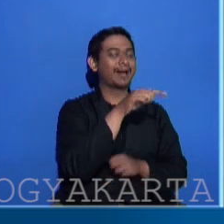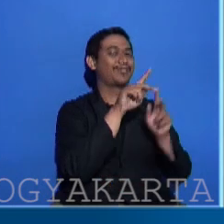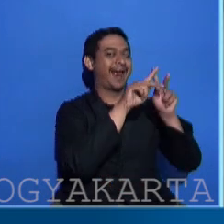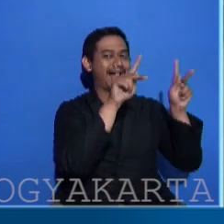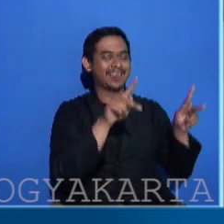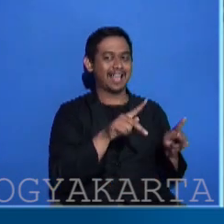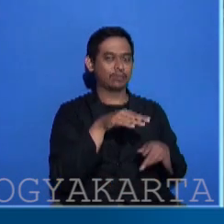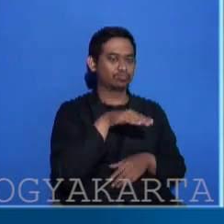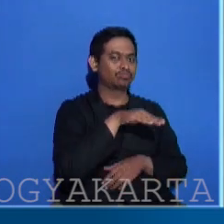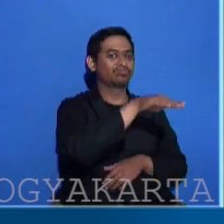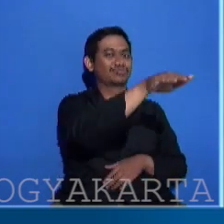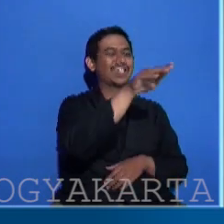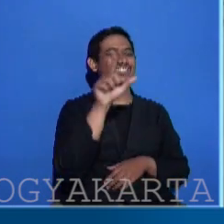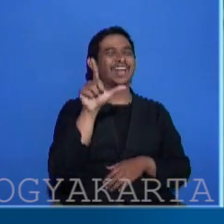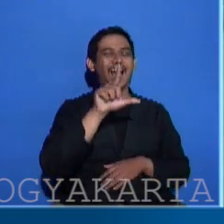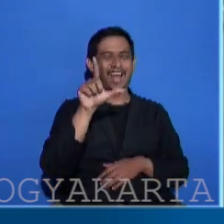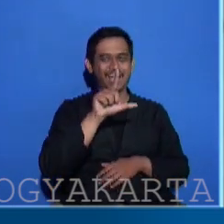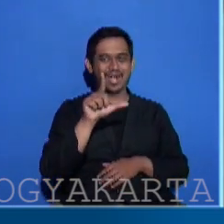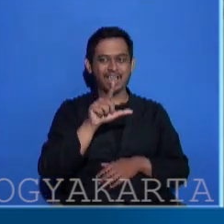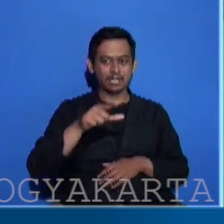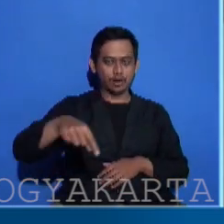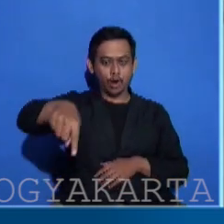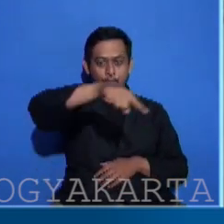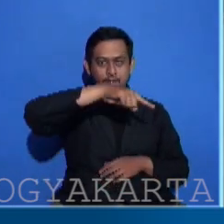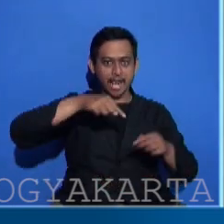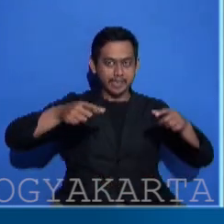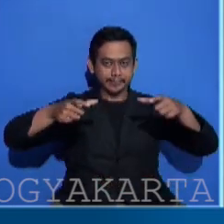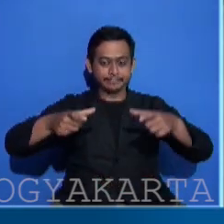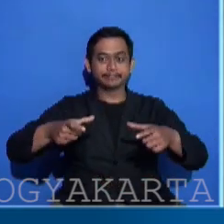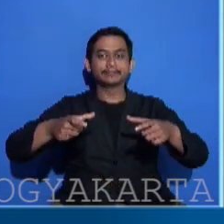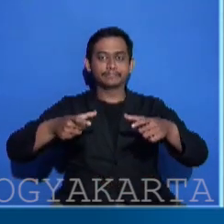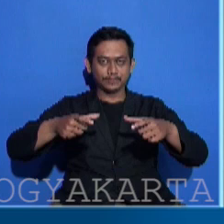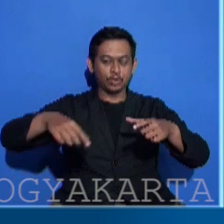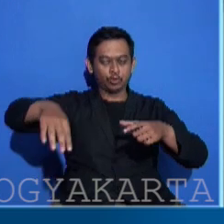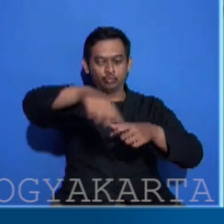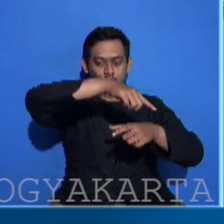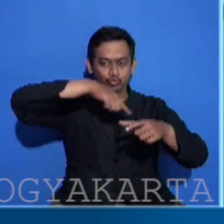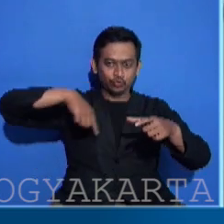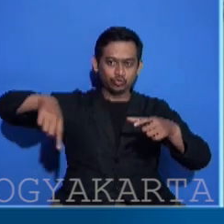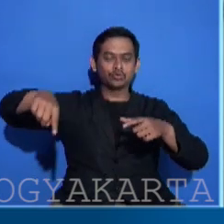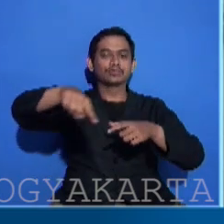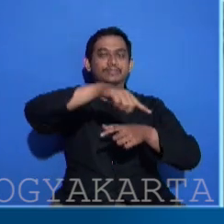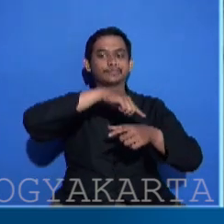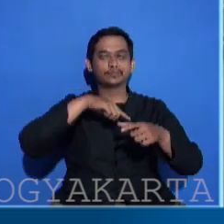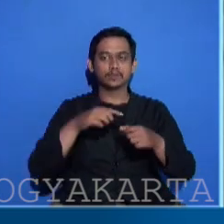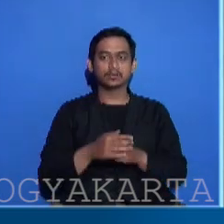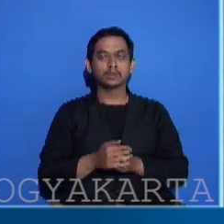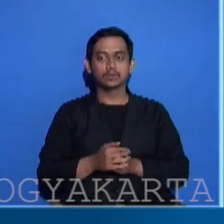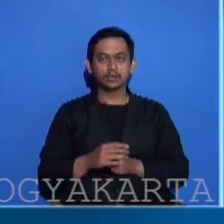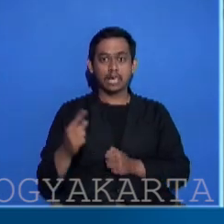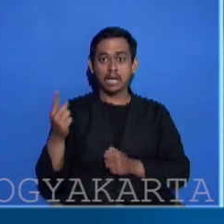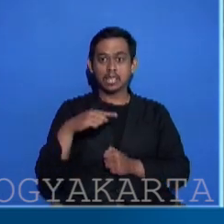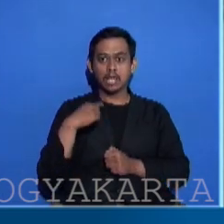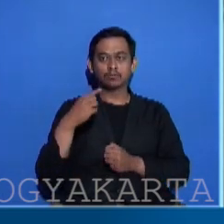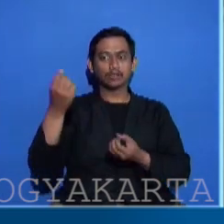diperbolehkan masuk ke jalan lingkar luar dari kota Kabupaten Klaten ini pemirsa kami juga dapat informasikan